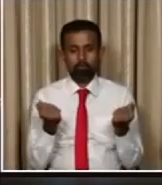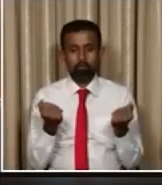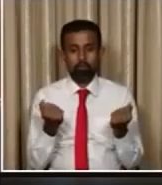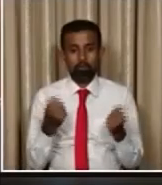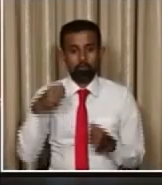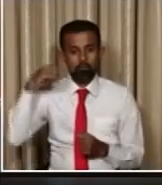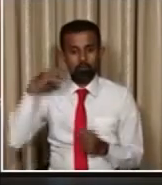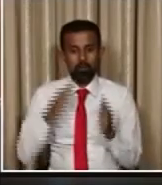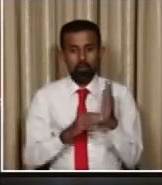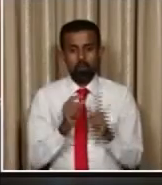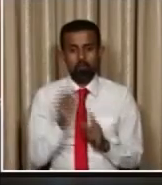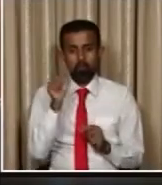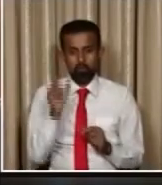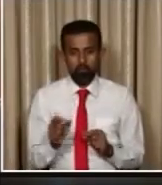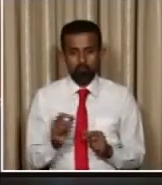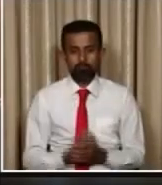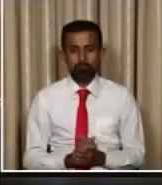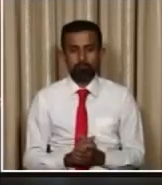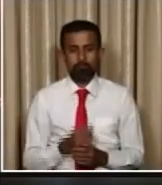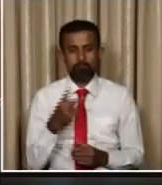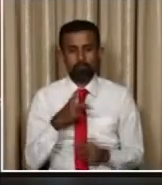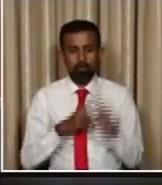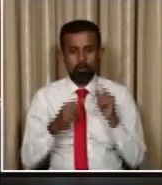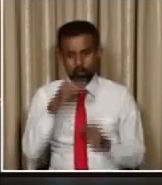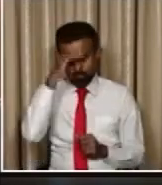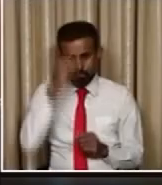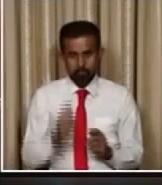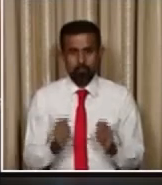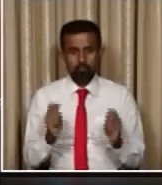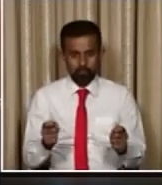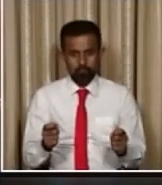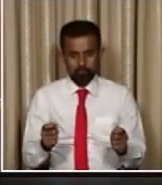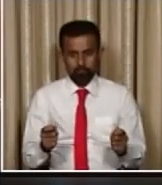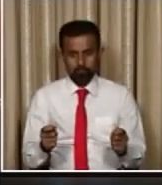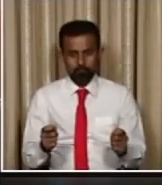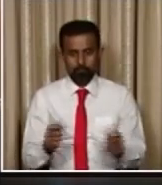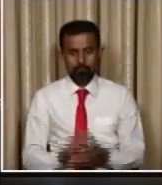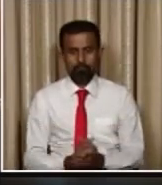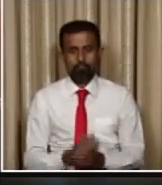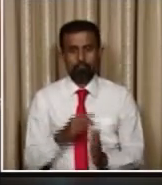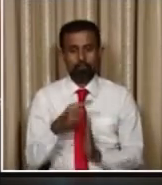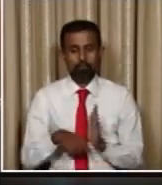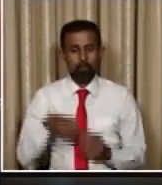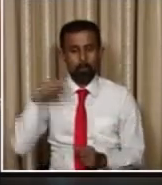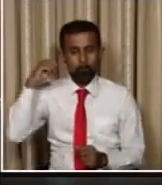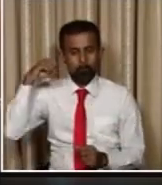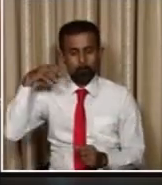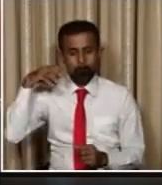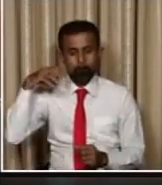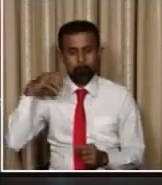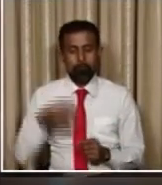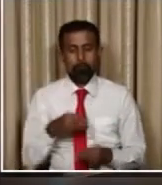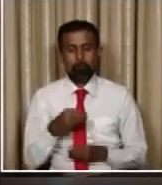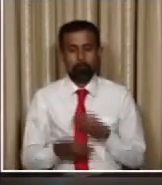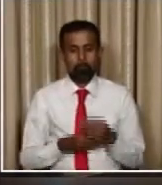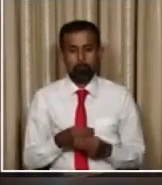ඉදිරිබලහ බල ශක්තිය අමාත්‍යතුමා. ගරු නියෝජ්‍ය කතානායකතුමා මම ඉදිරිපත් කරනවා. ශ්‍රී ලංකා විදුලි බල කර්මාන්තයට